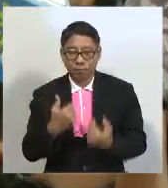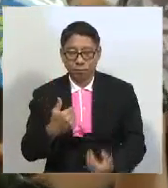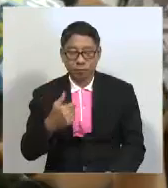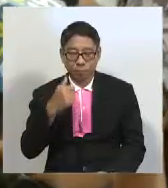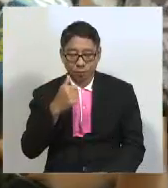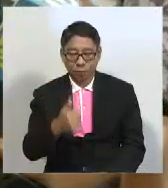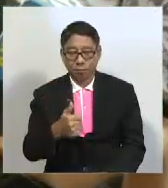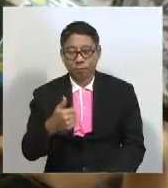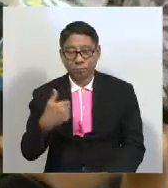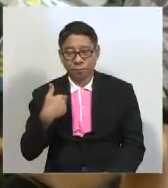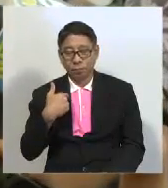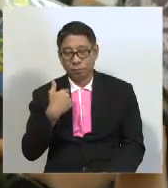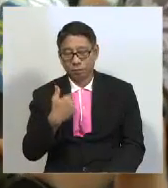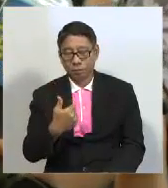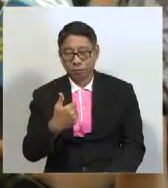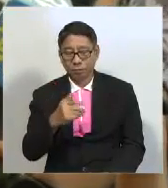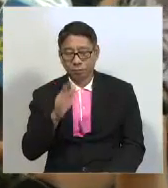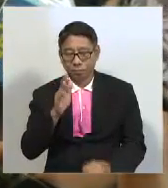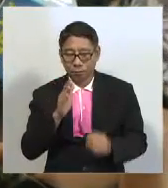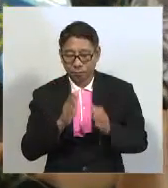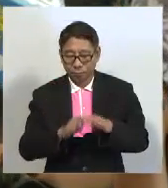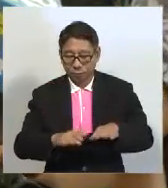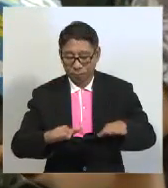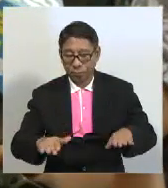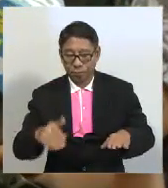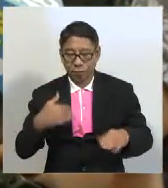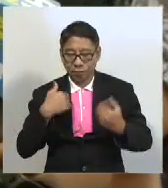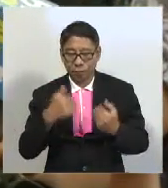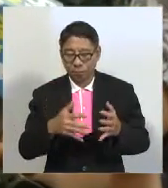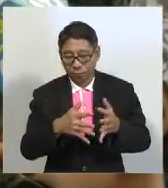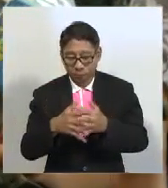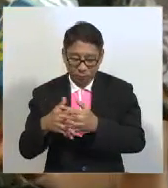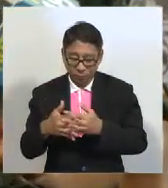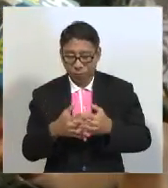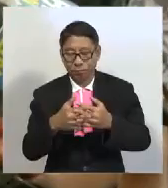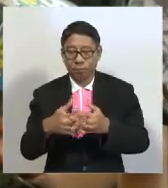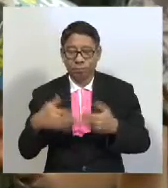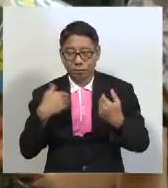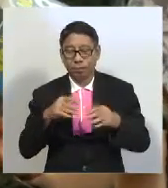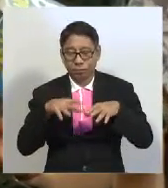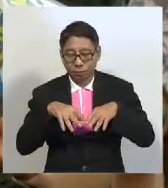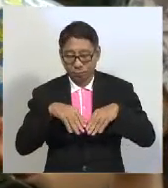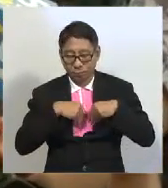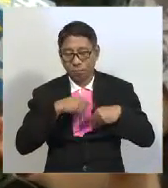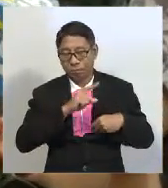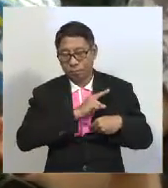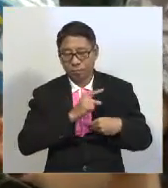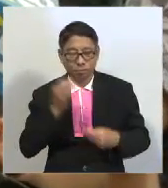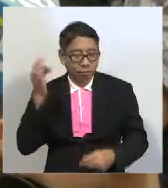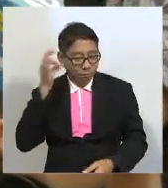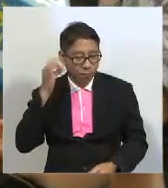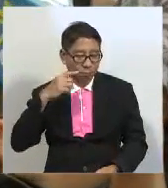ากเขาเป็นเด็กแบบเด็กอเมริกันเชื่อมั่นในตัวเองไม่ฟังใ